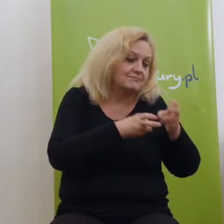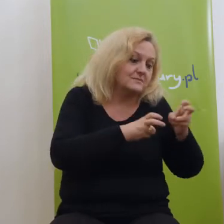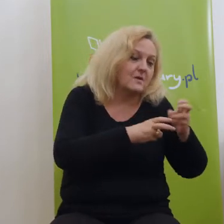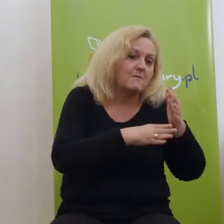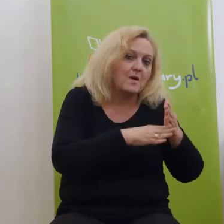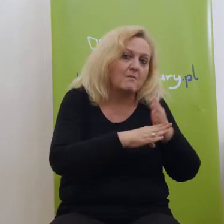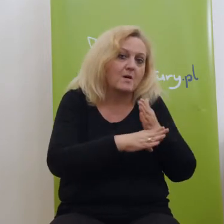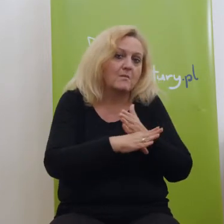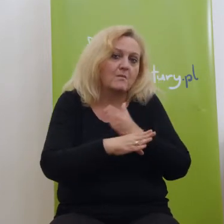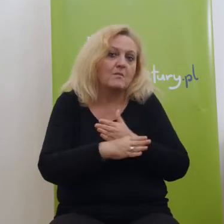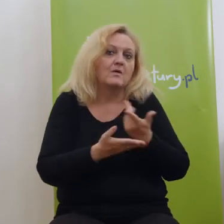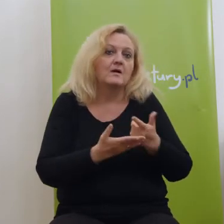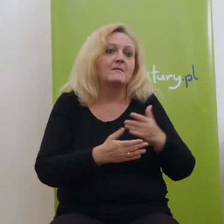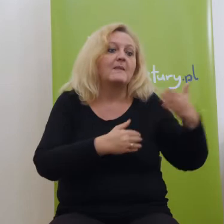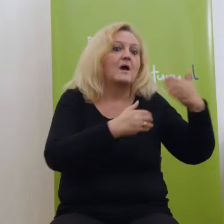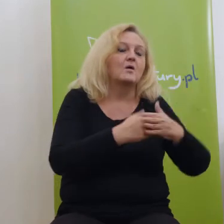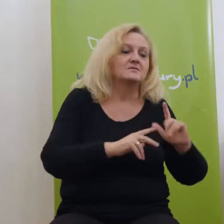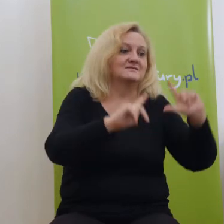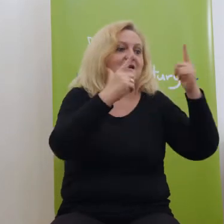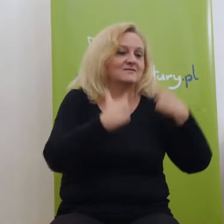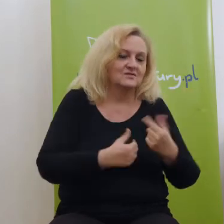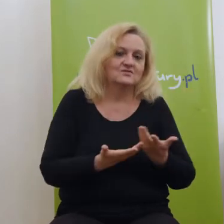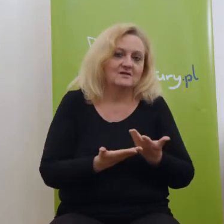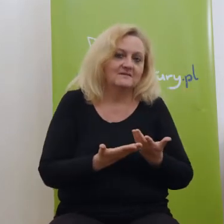powoli i kończy zaskoczeniem?